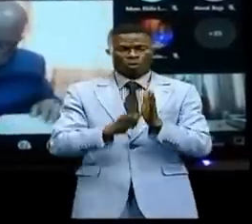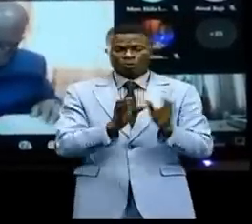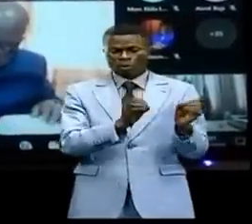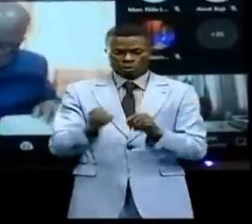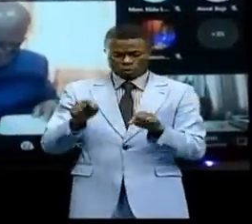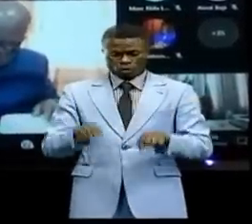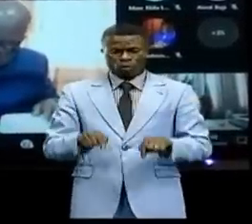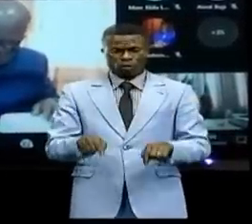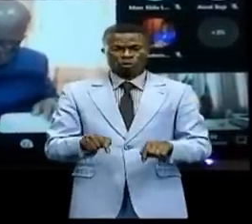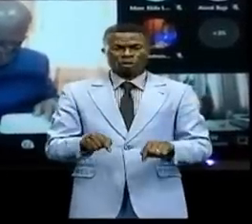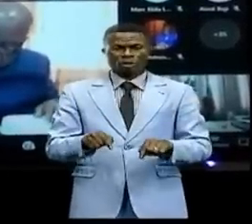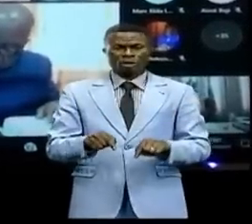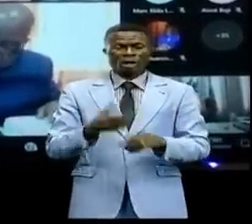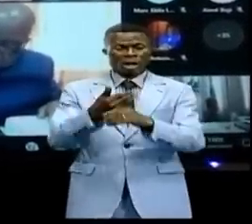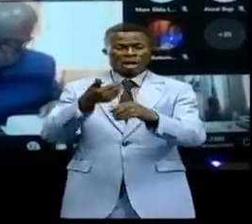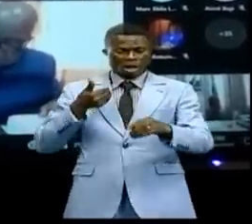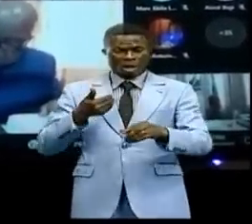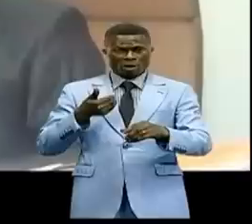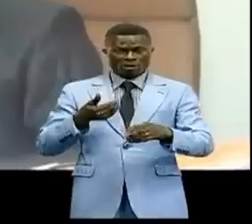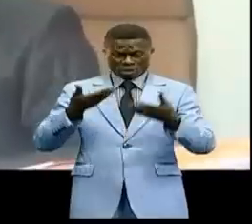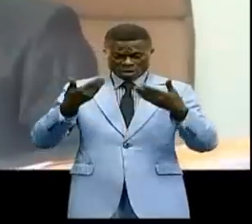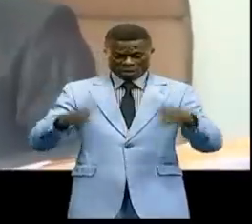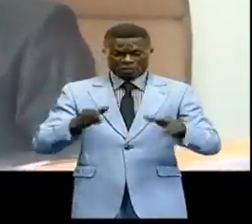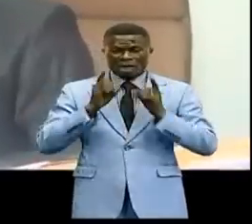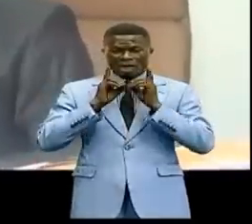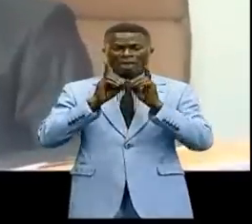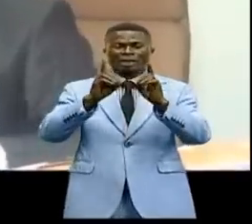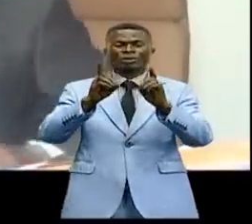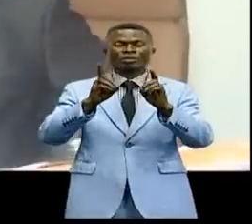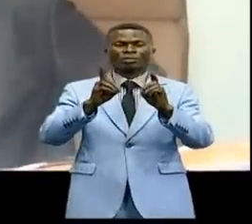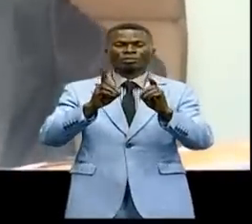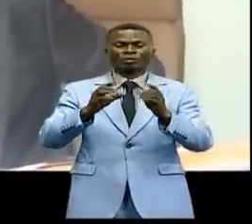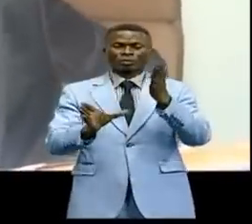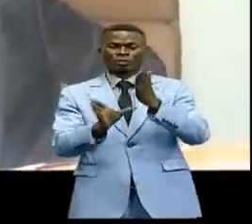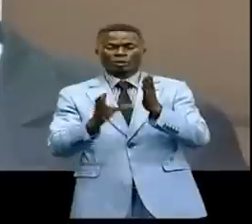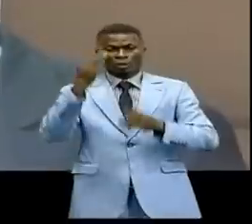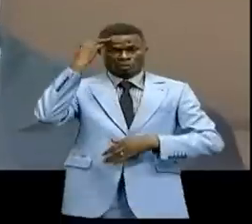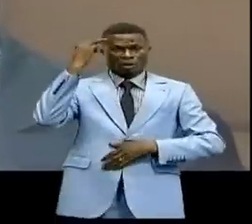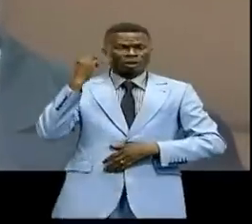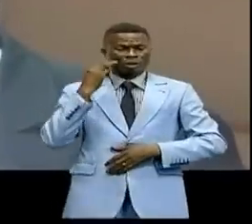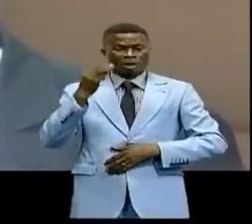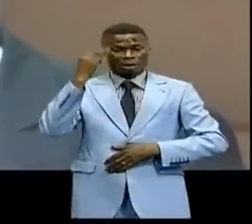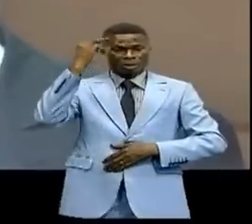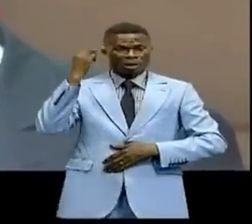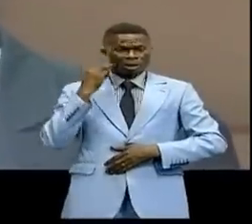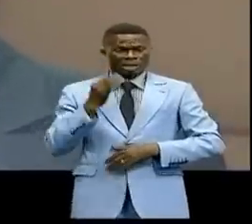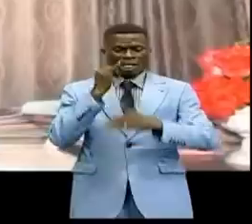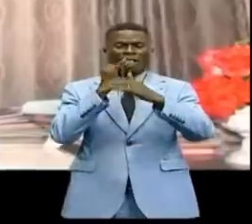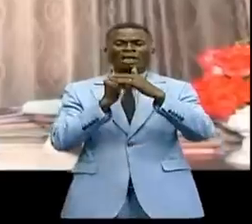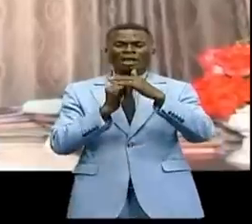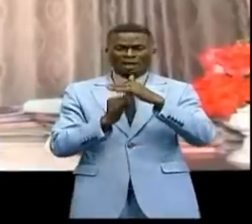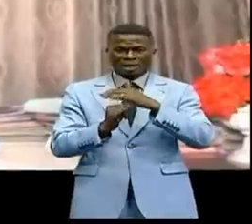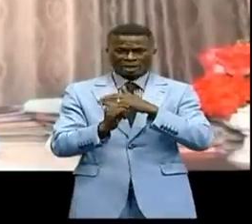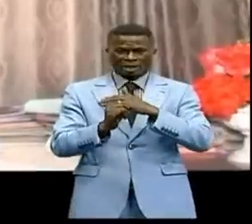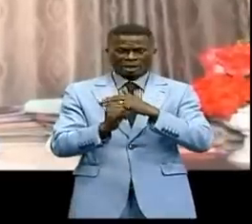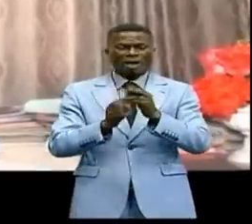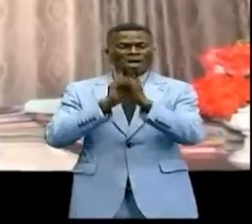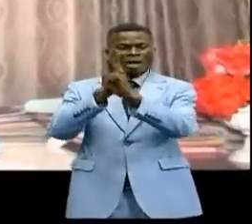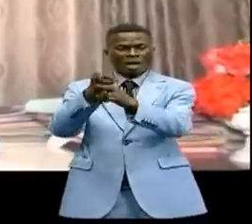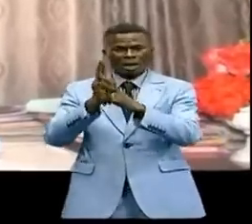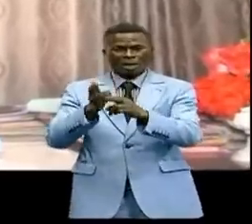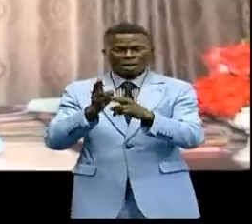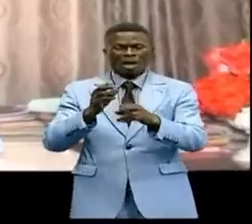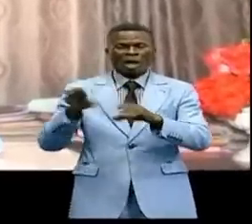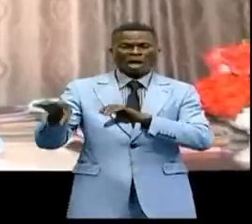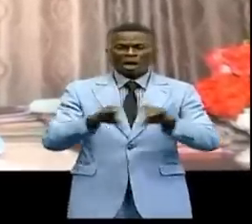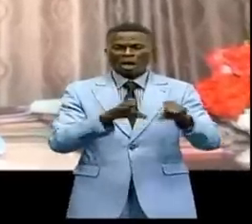jours. Avant de terminer son intervention, le vice-premier ministre, ministre de l'Intérieur, a fait les points sur les